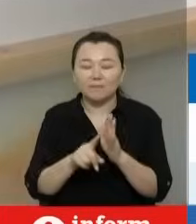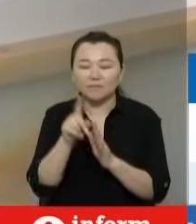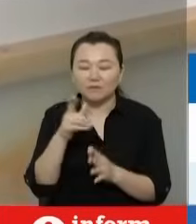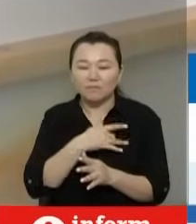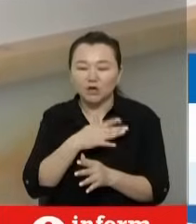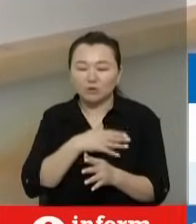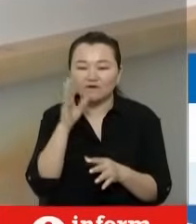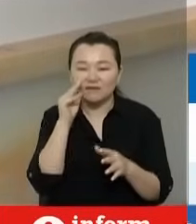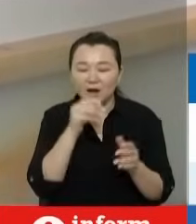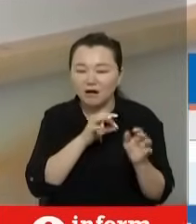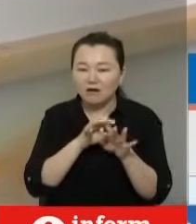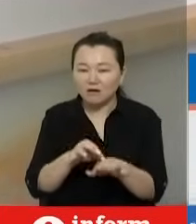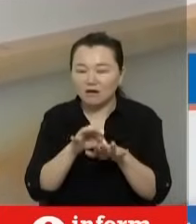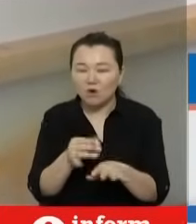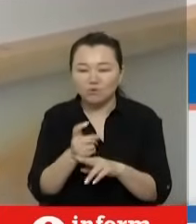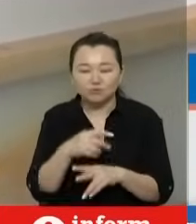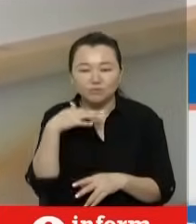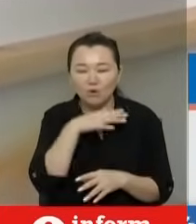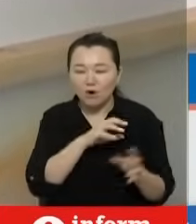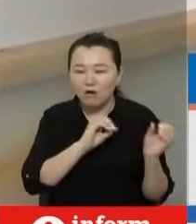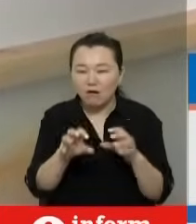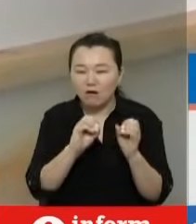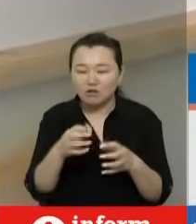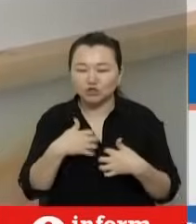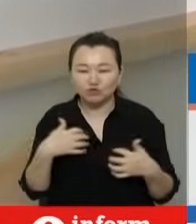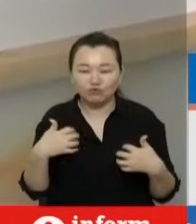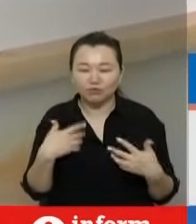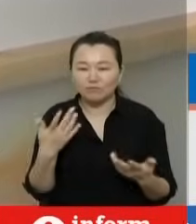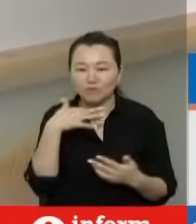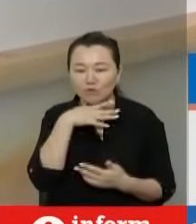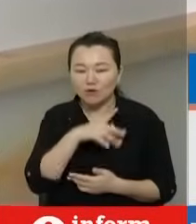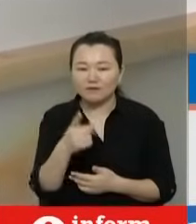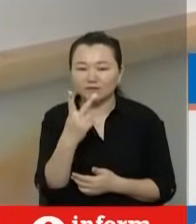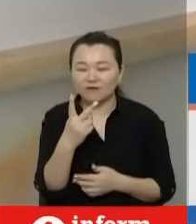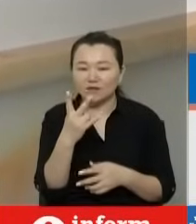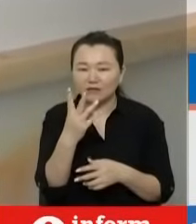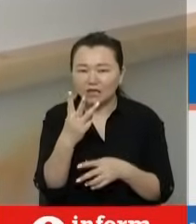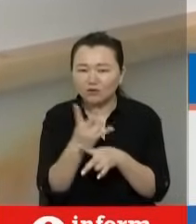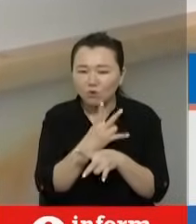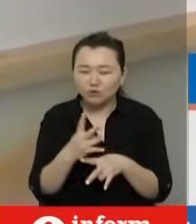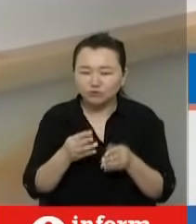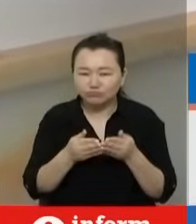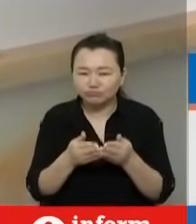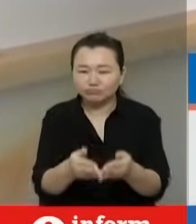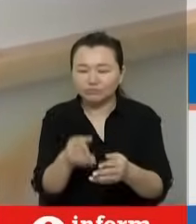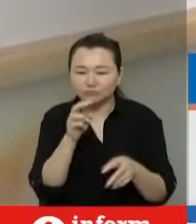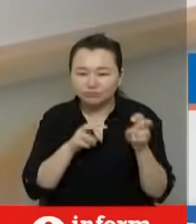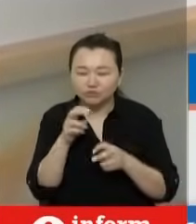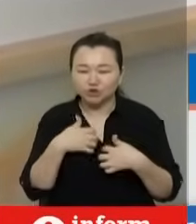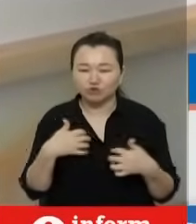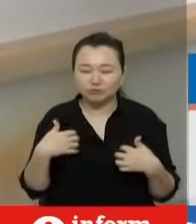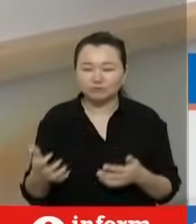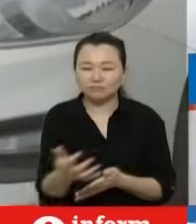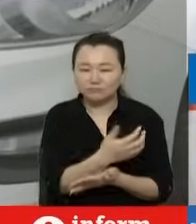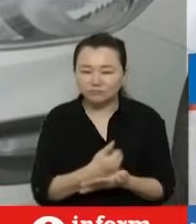возил собак. Он очень много перевез прям животных, прям конкретно он тоже 2-3 ночи плавал, прям перевозил животных. Ну, много ребят